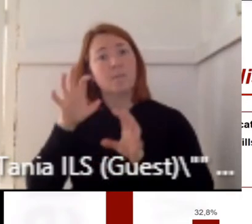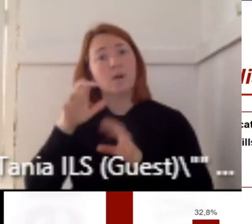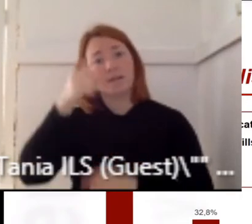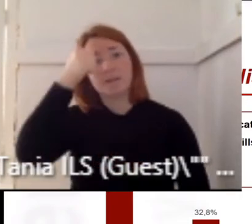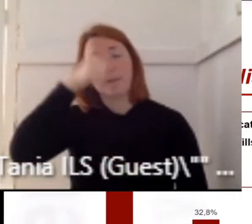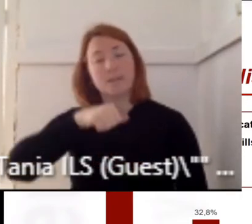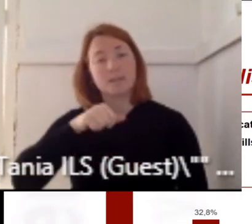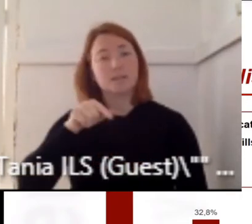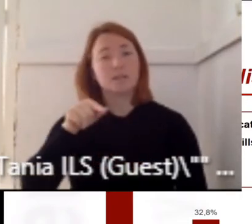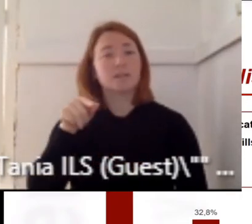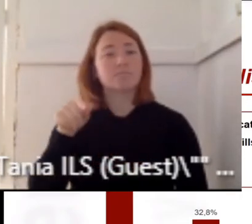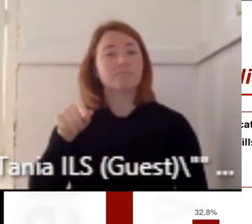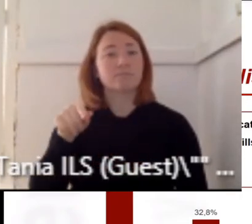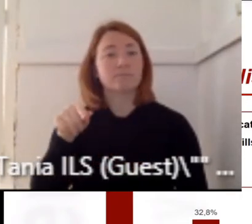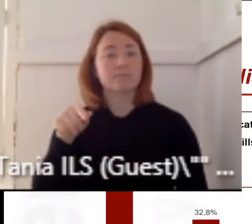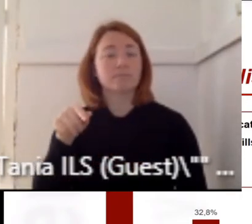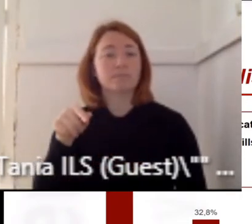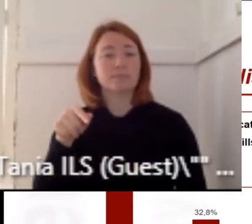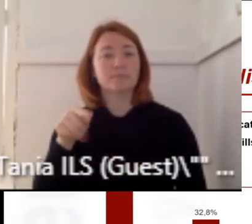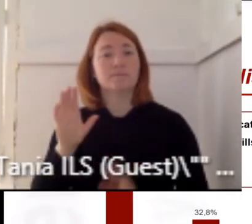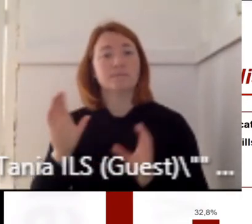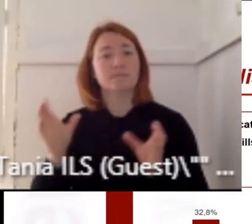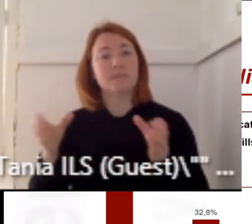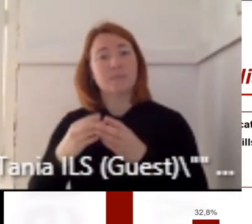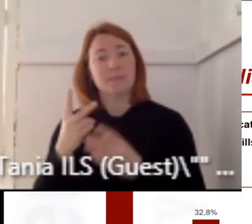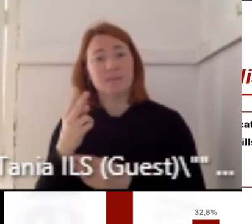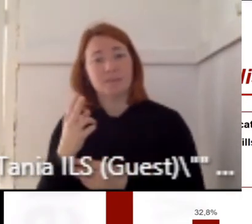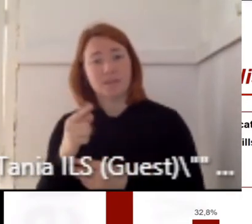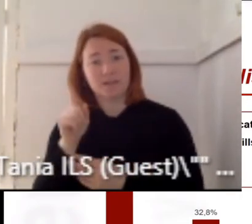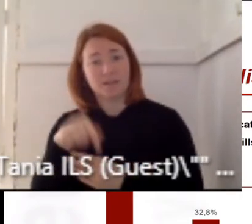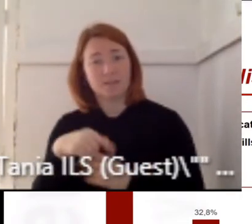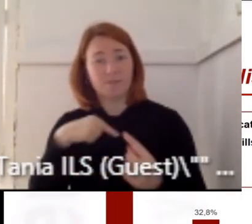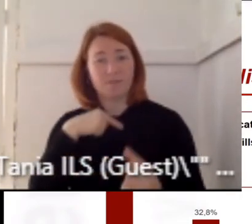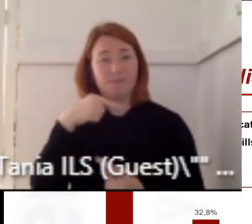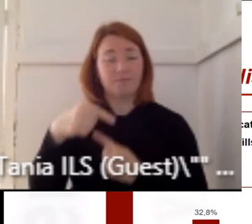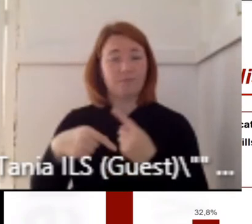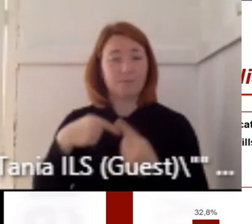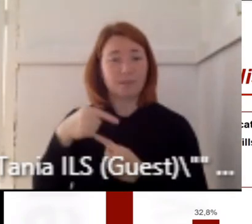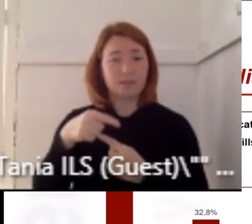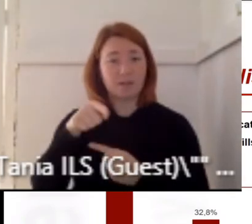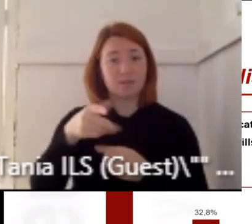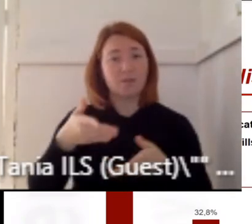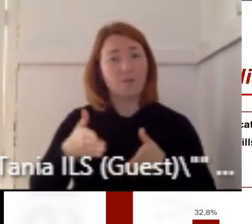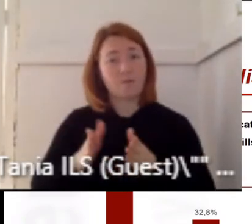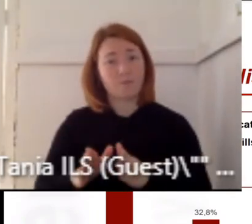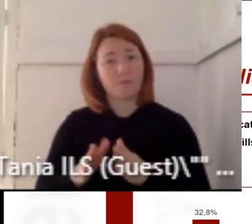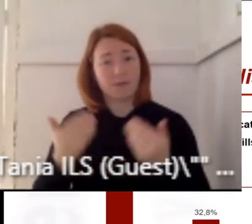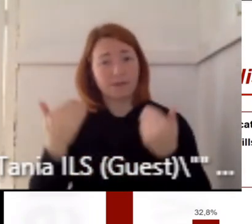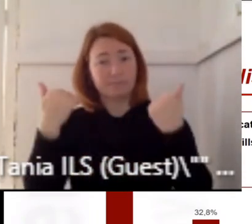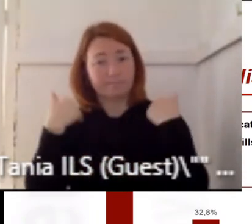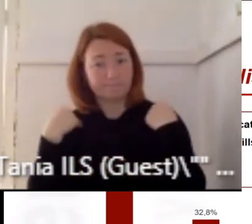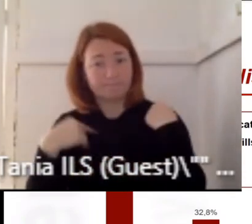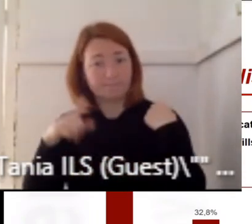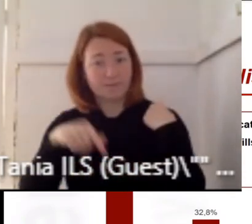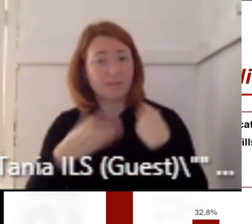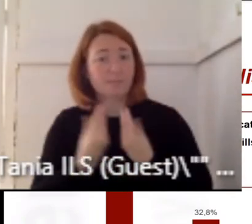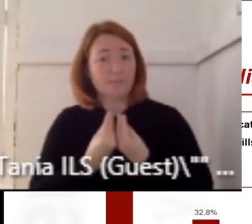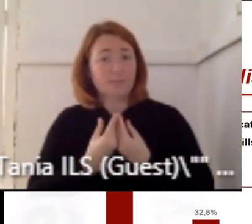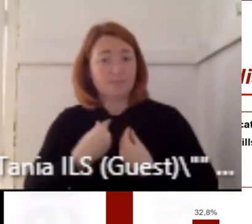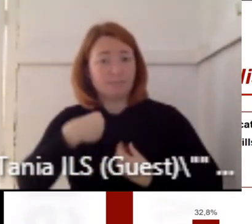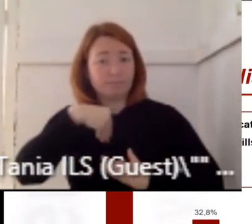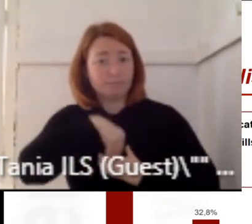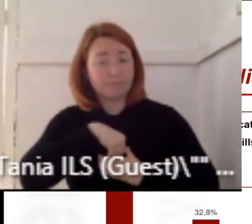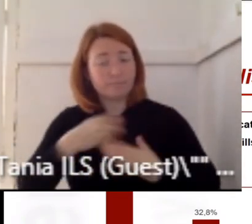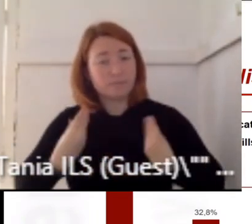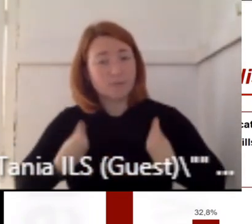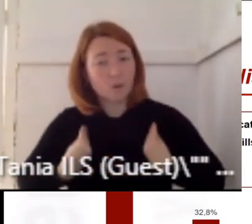doncs, ho van, en l'àmbit de la parella i en l'àmbit familiar, tenen fills i filles a càrrec que conviuen també en el nucli familiar. Per tant, aquesta